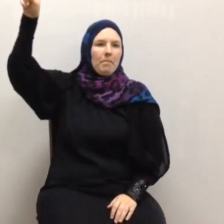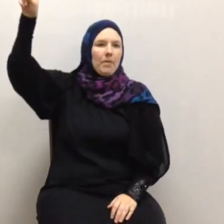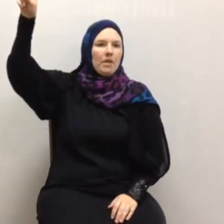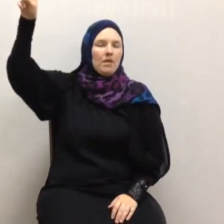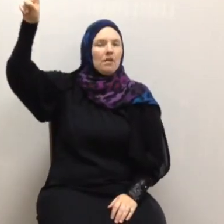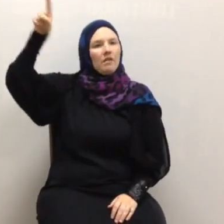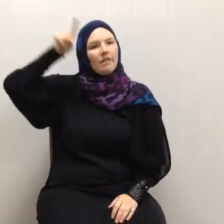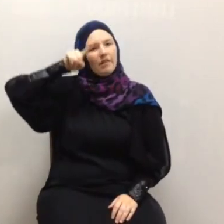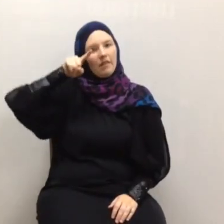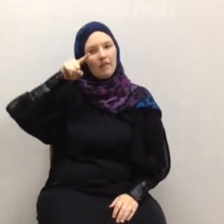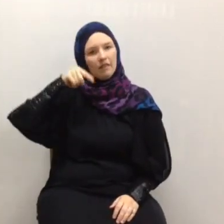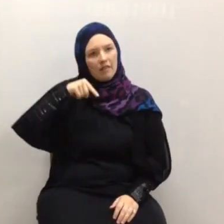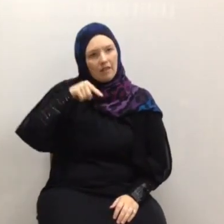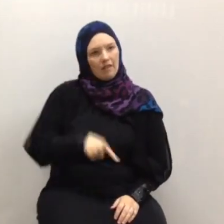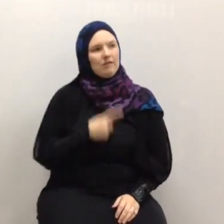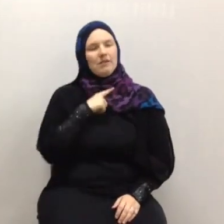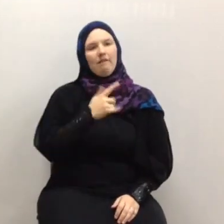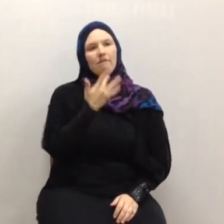مَنْ اِهْتَدَى